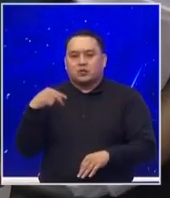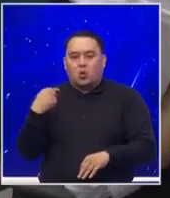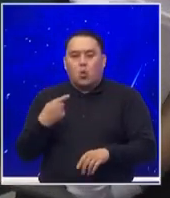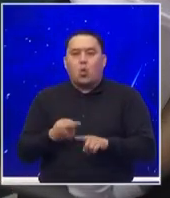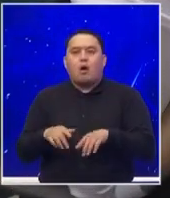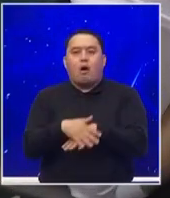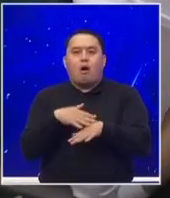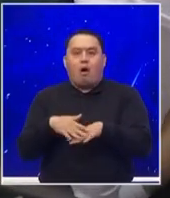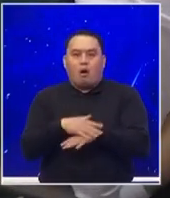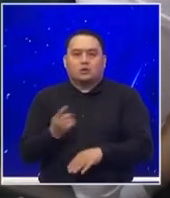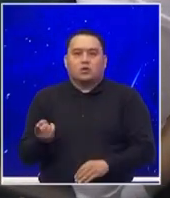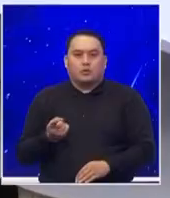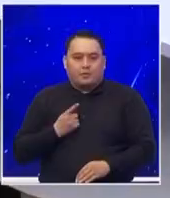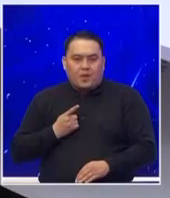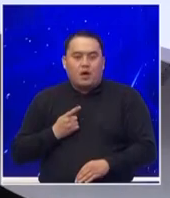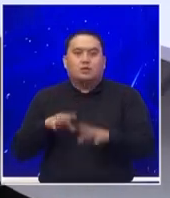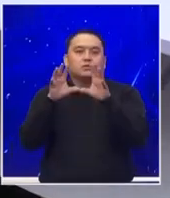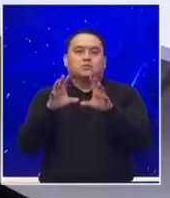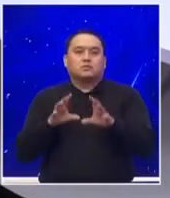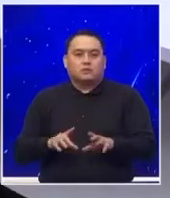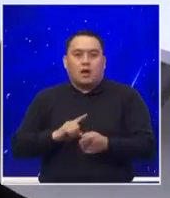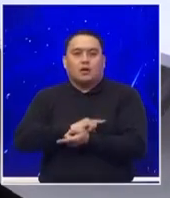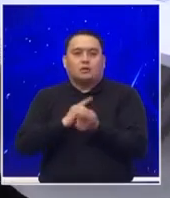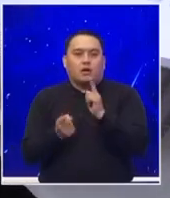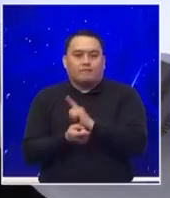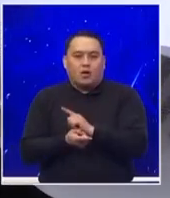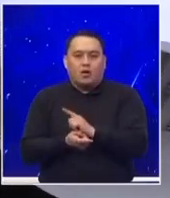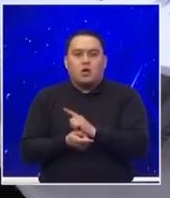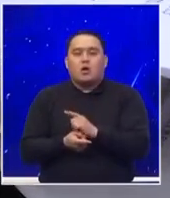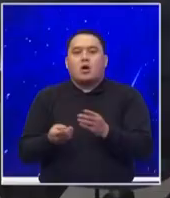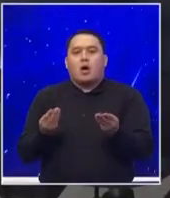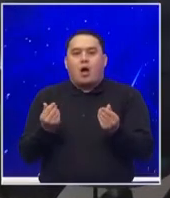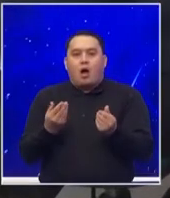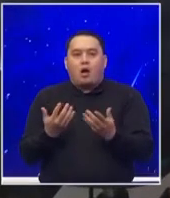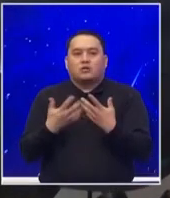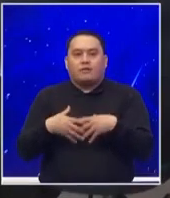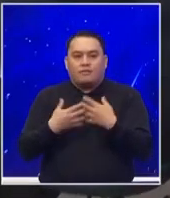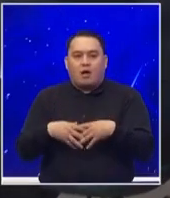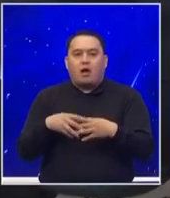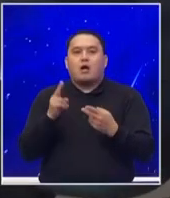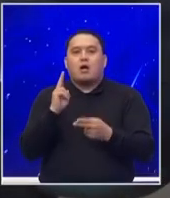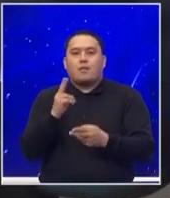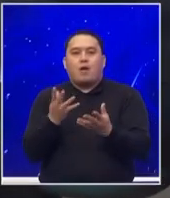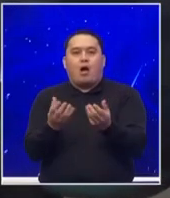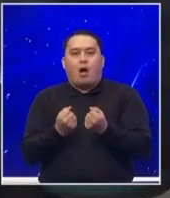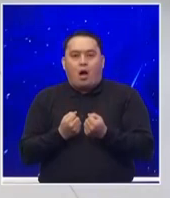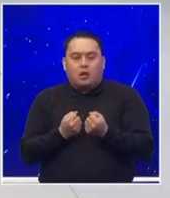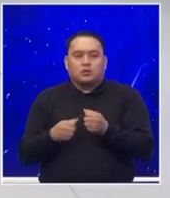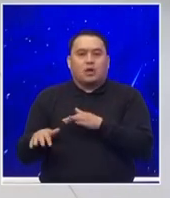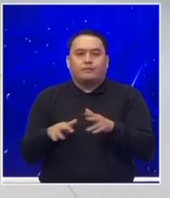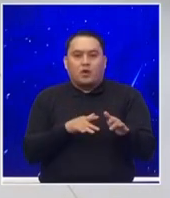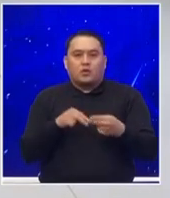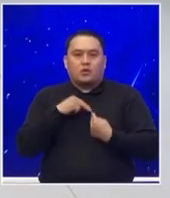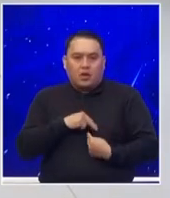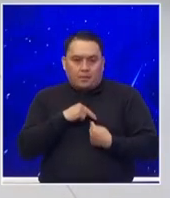асырылуын халық асыға күткен еді. Заңнама күшіне ене сала, талайы қордағы қаржысын санамалап, кім қалай алады деп бас қатырғаны рас. Еңбек